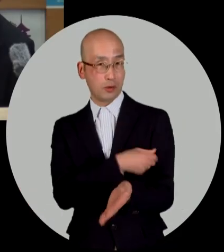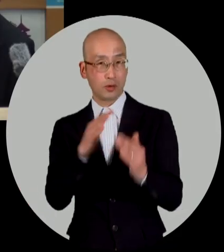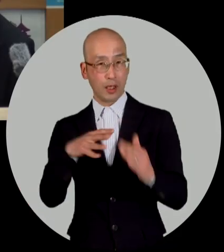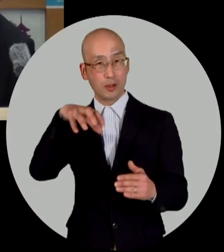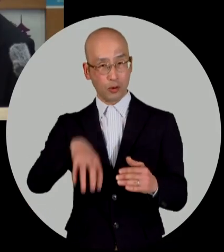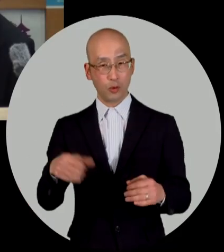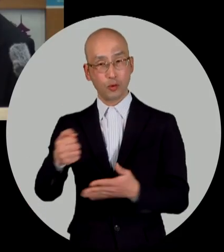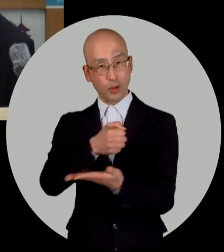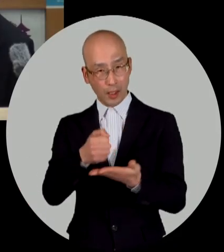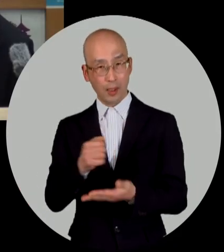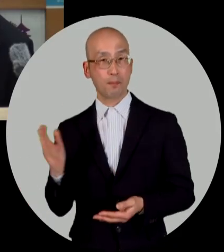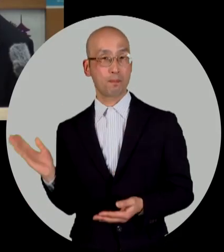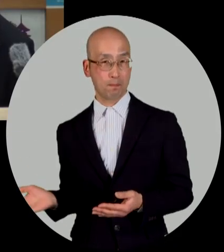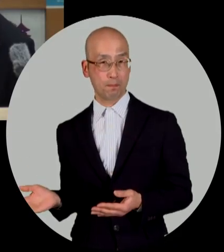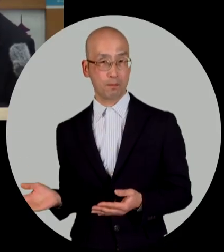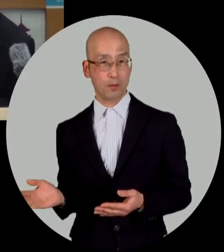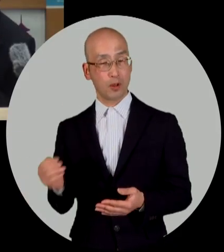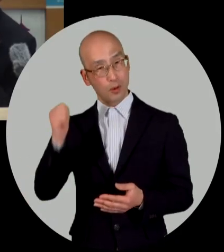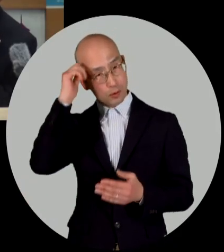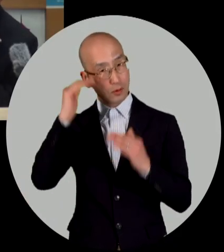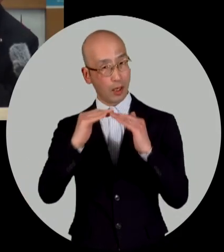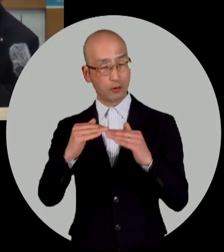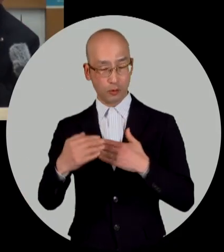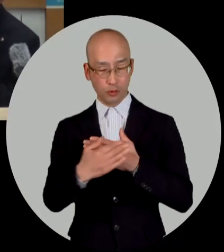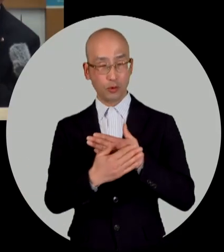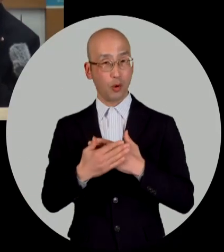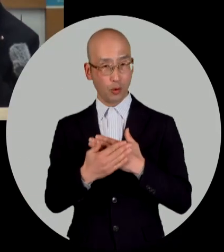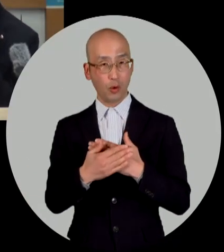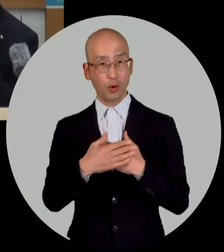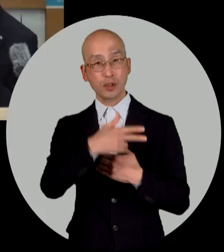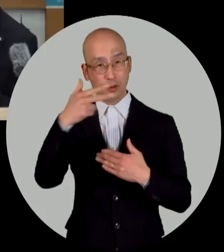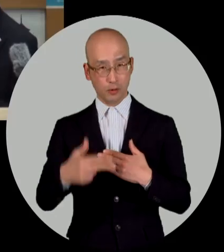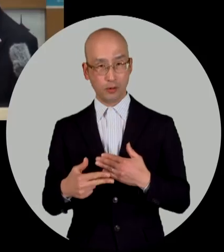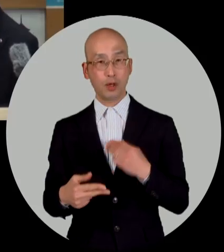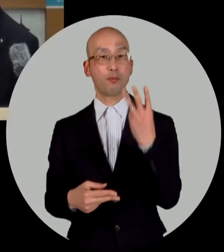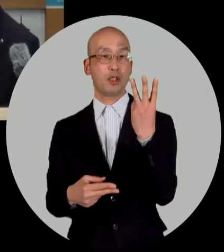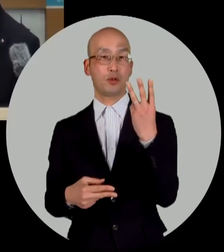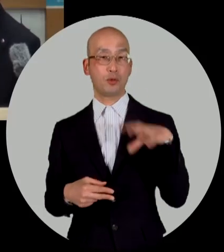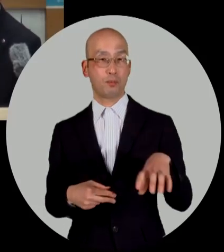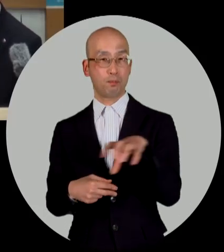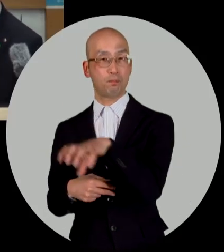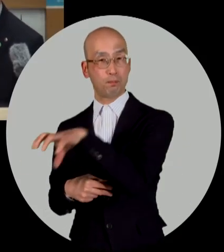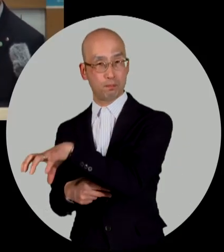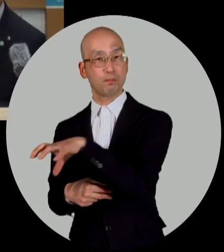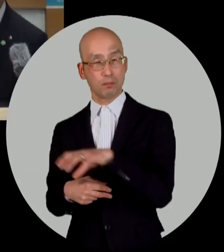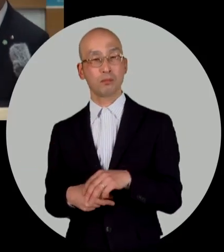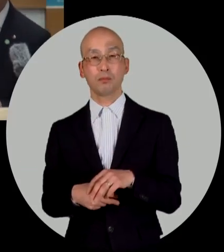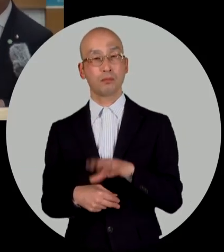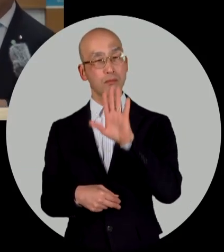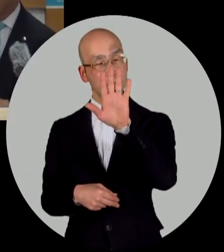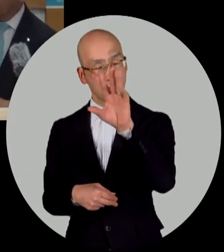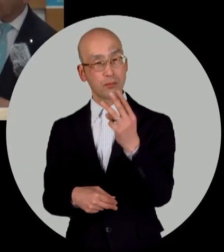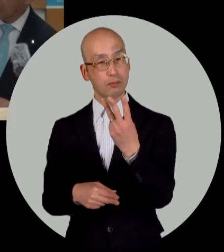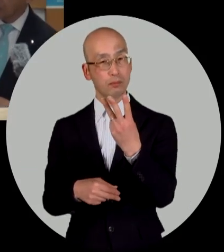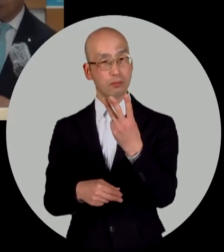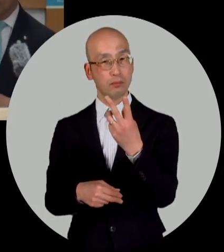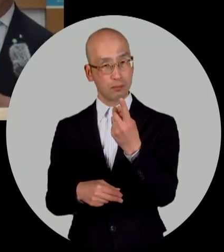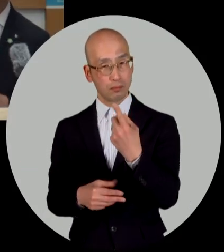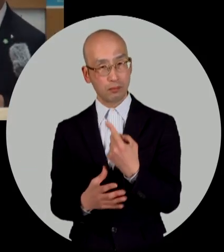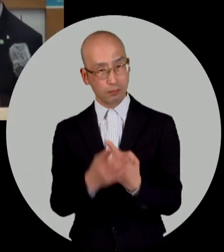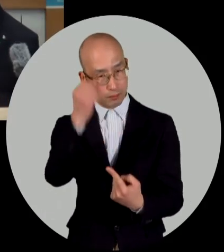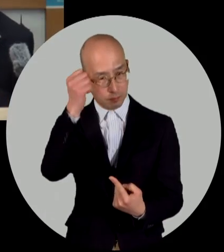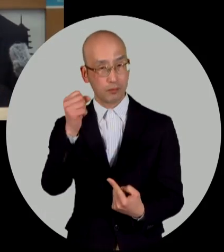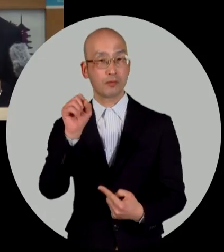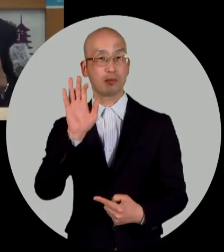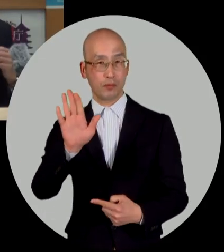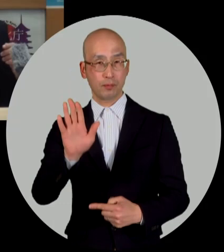営、それから宿泊療養施設につきましては、現在3つの施設を運営してますけれども、1施設に集約をし